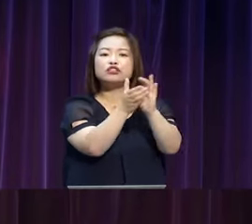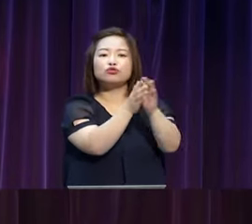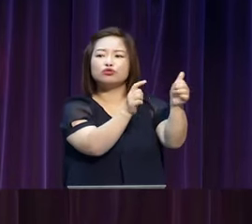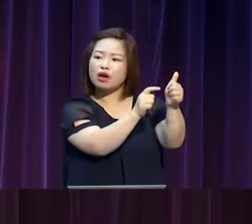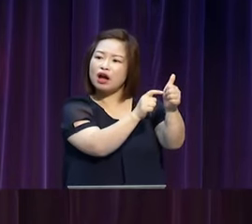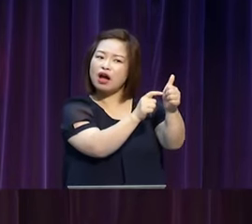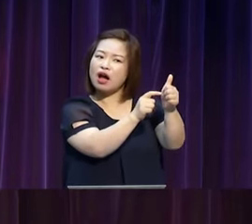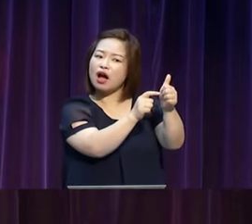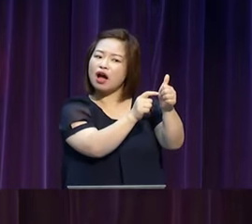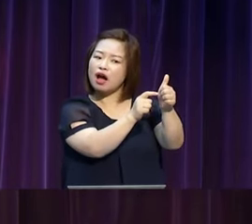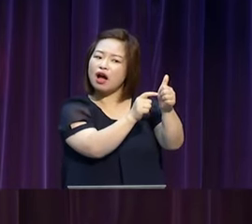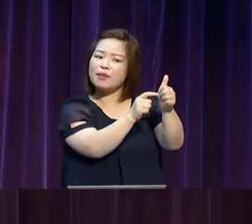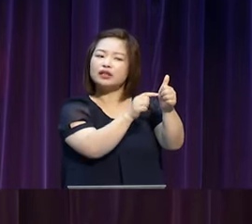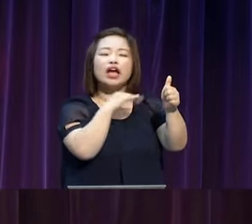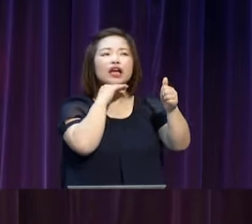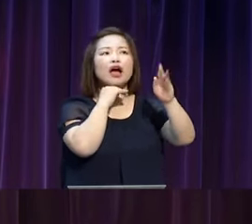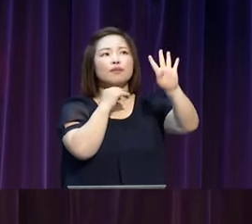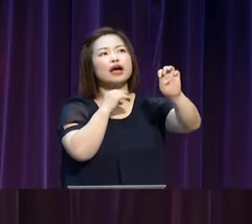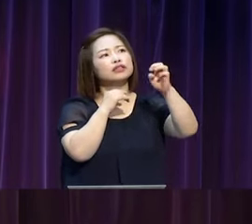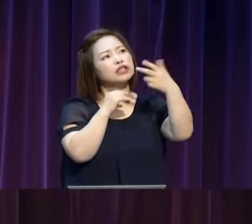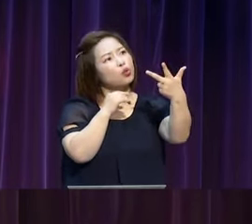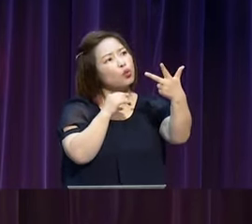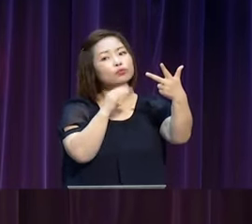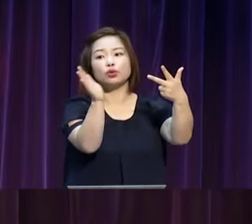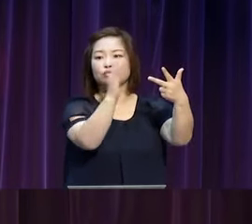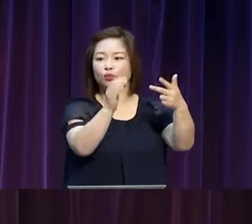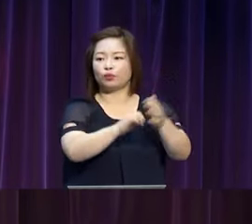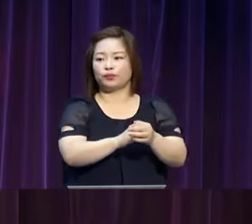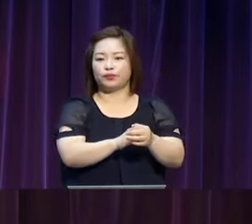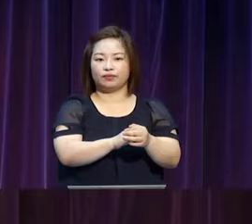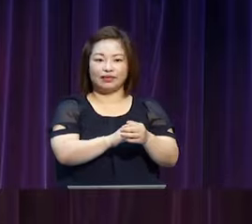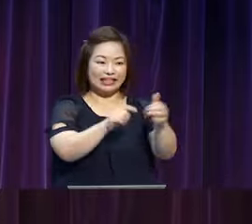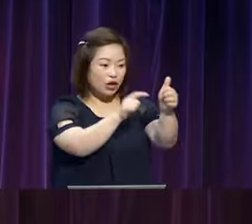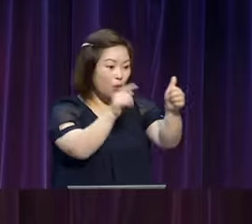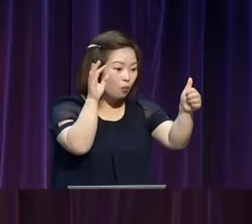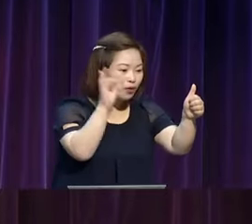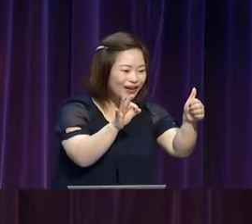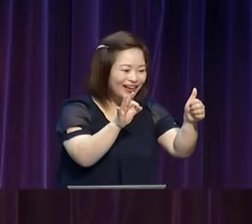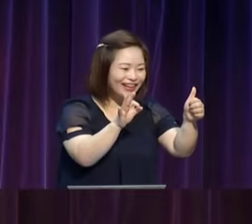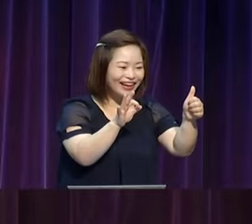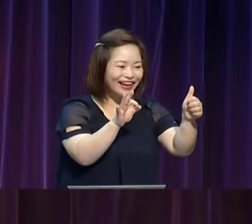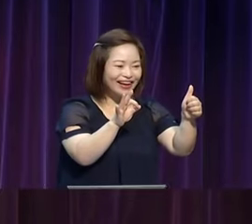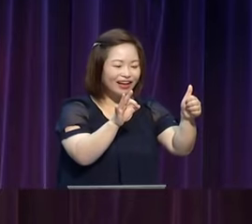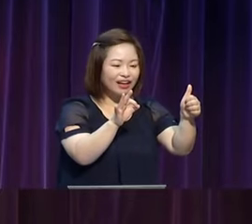40대 중반 전후 됐을 것 같아요. 근데 보면 초등학생이에요.